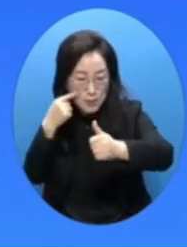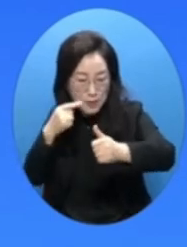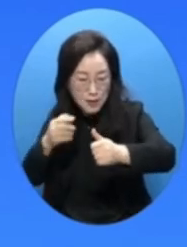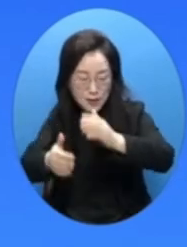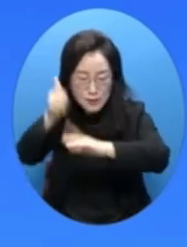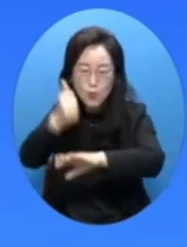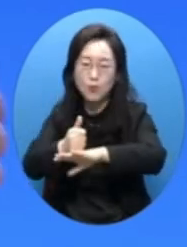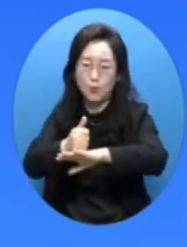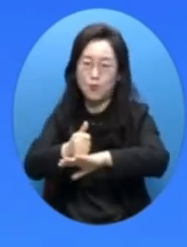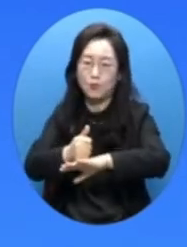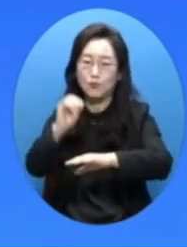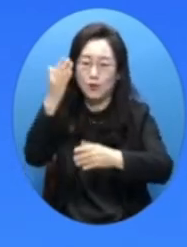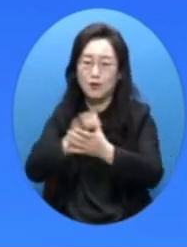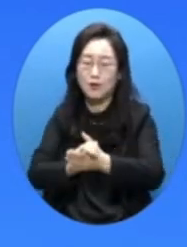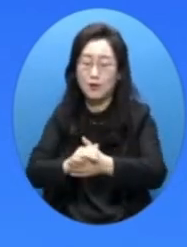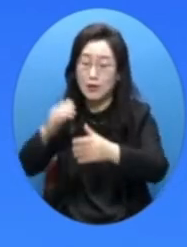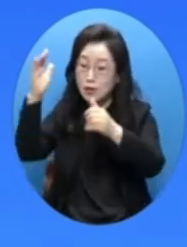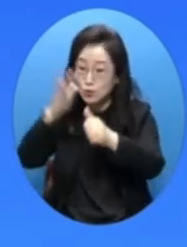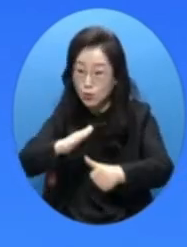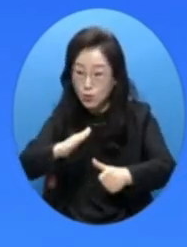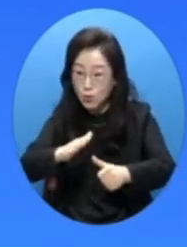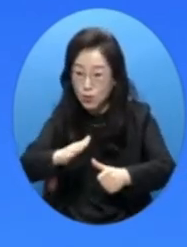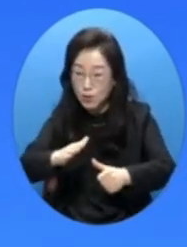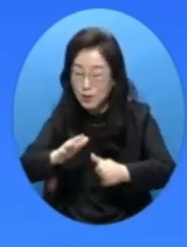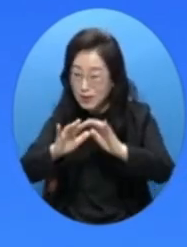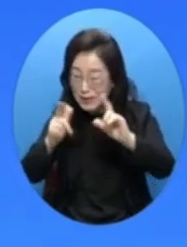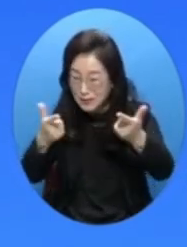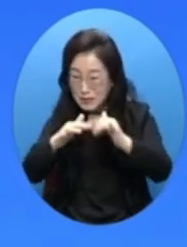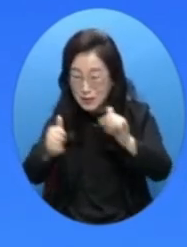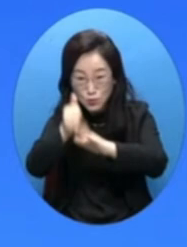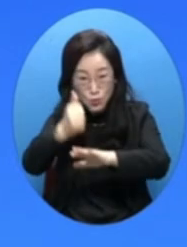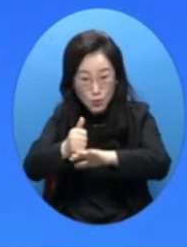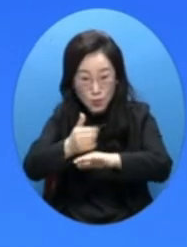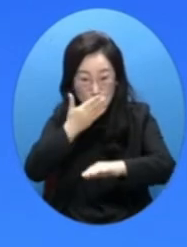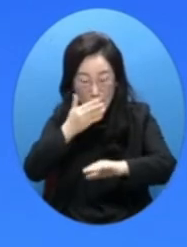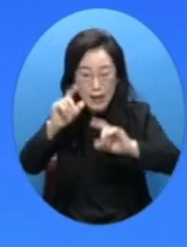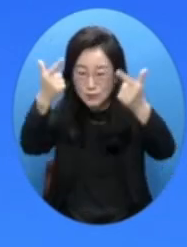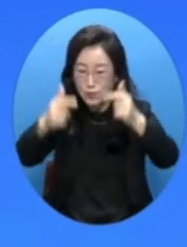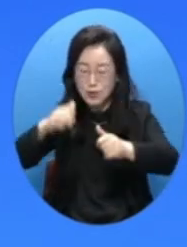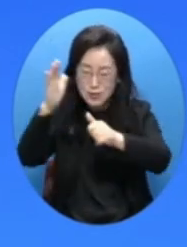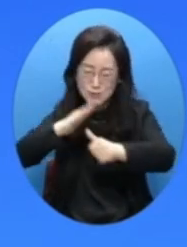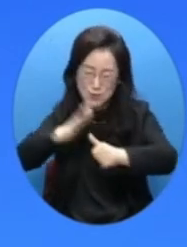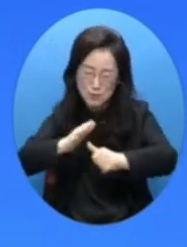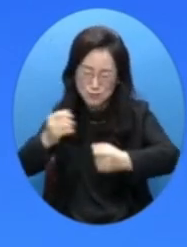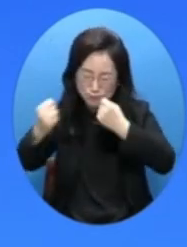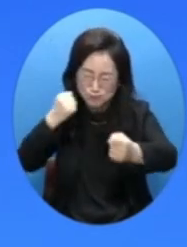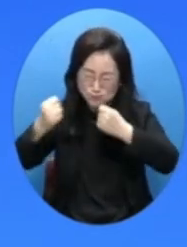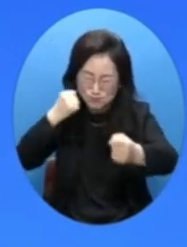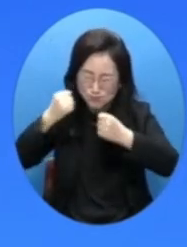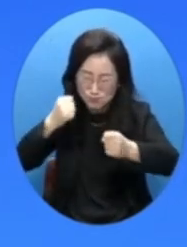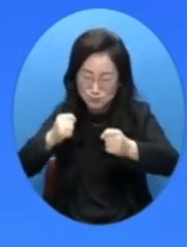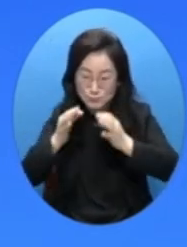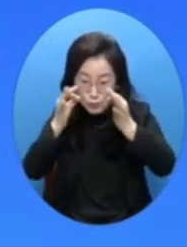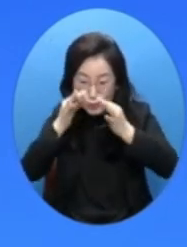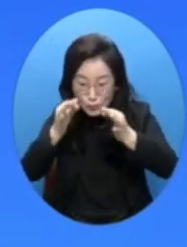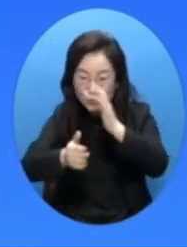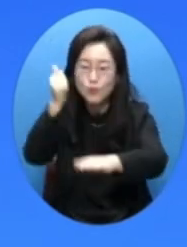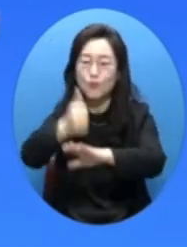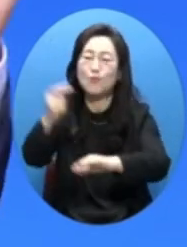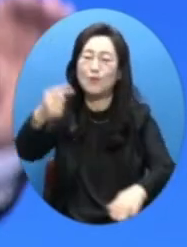됩니다 성공은 실패하지 않은 사람이 거두는 것이 아니라 실패를 극복한 사람이 거두는 것이 성공이라는 것을 잊지 않게 되기를